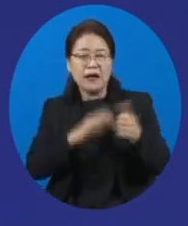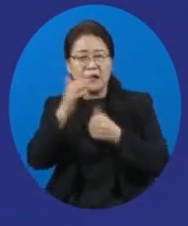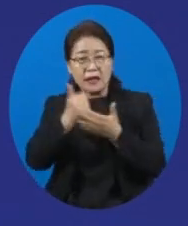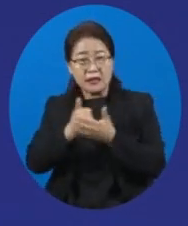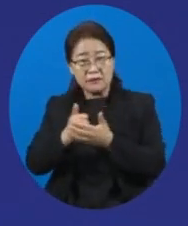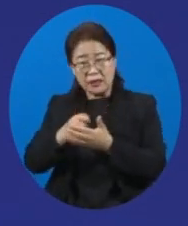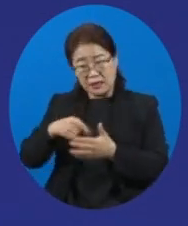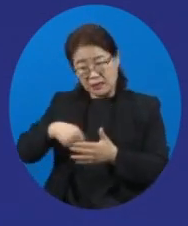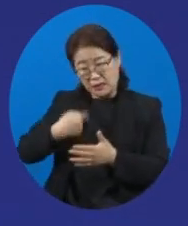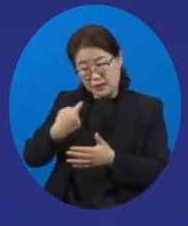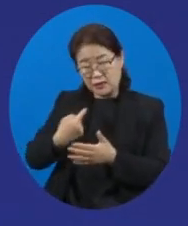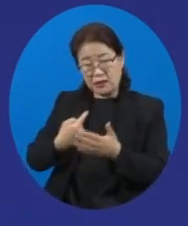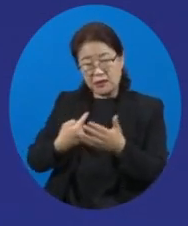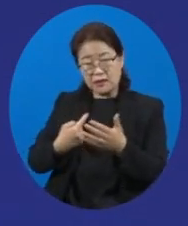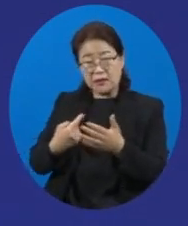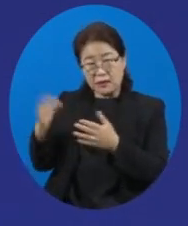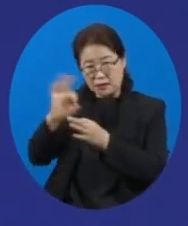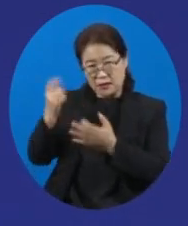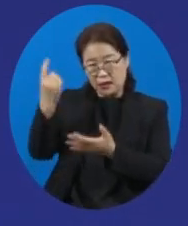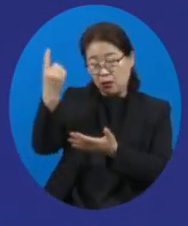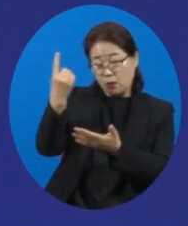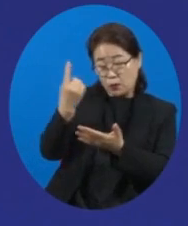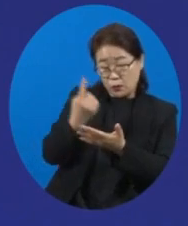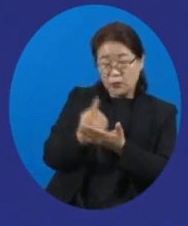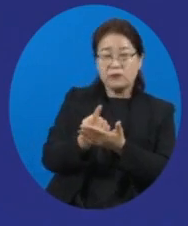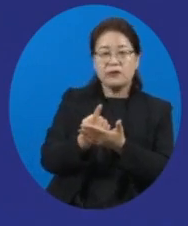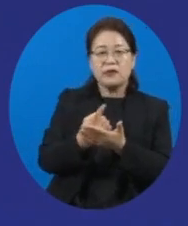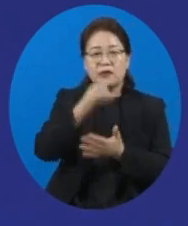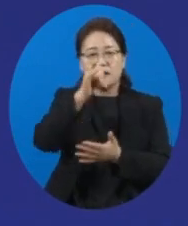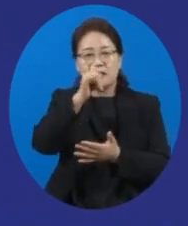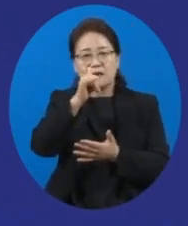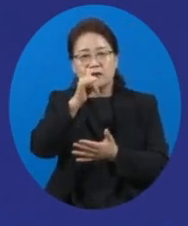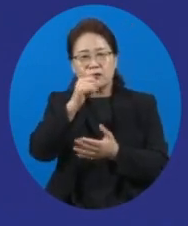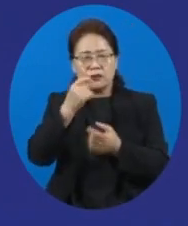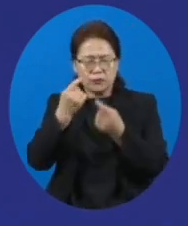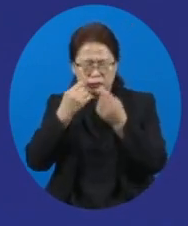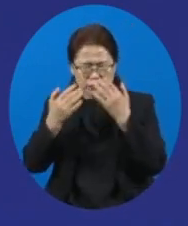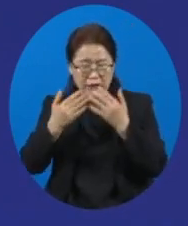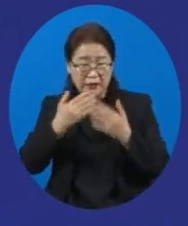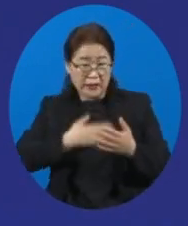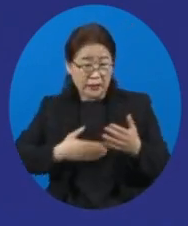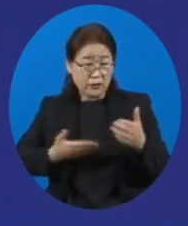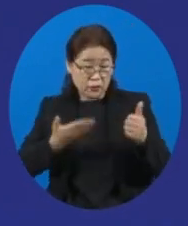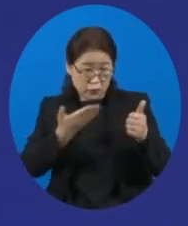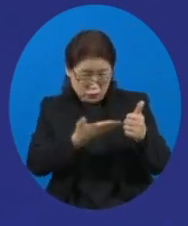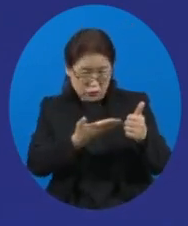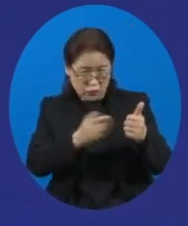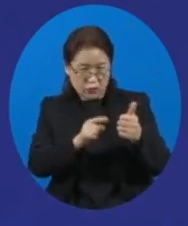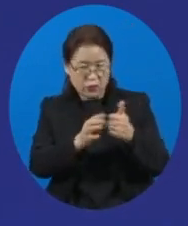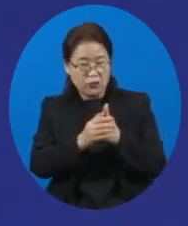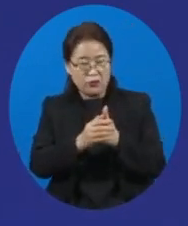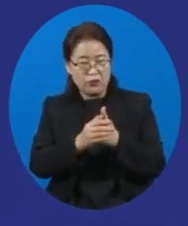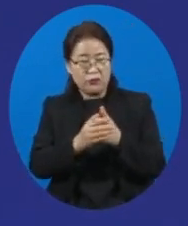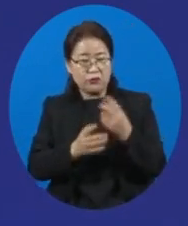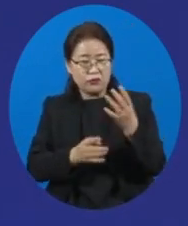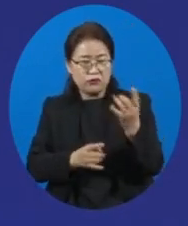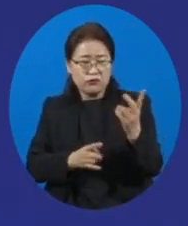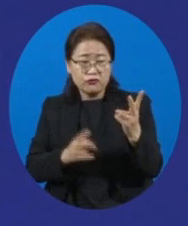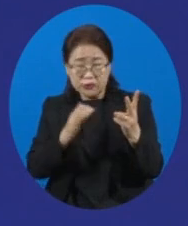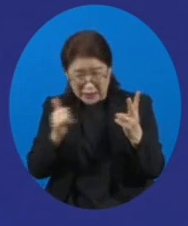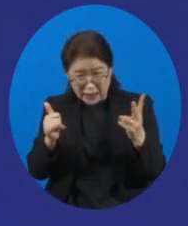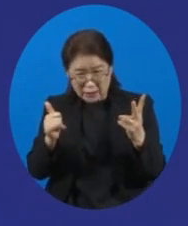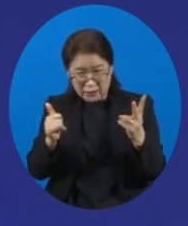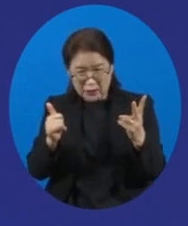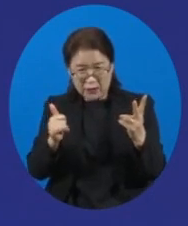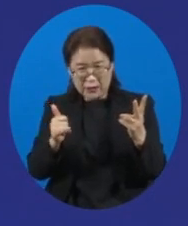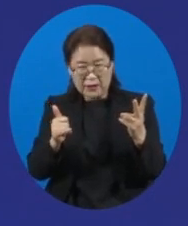자신이 아담과 하와를 찾아오고 있다는 사실을 분명히 알리셨고 아담과 하와 역시 하나님이